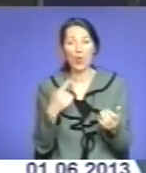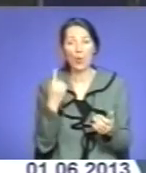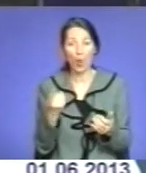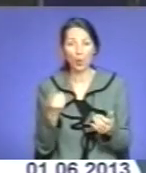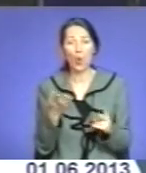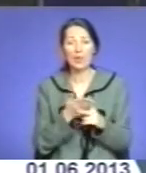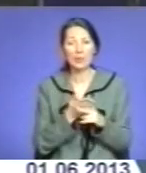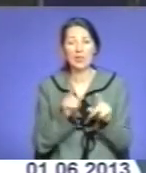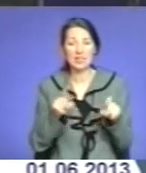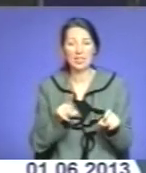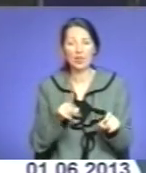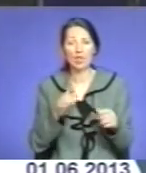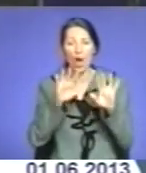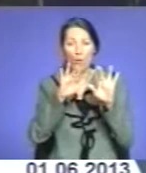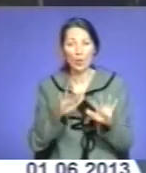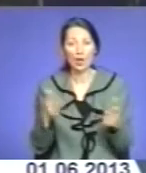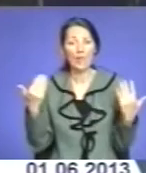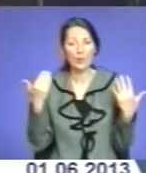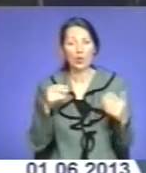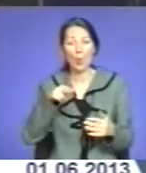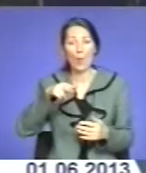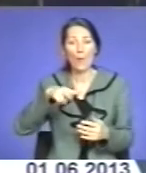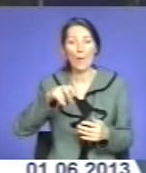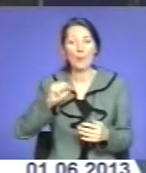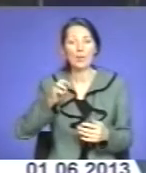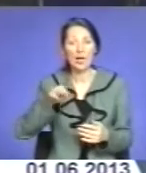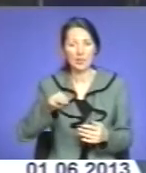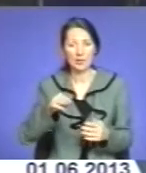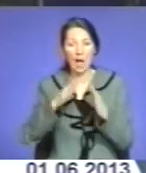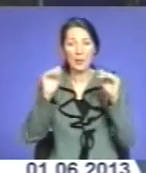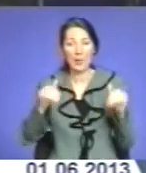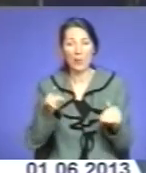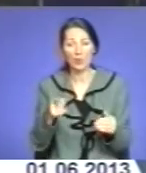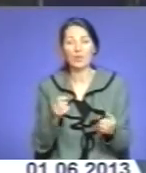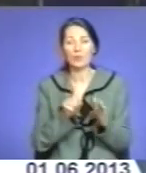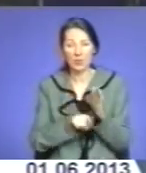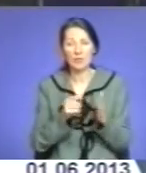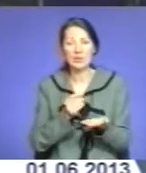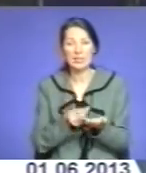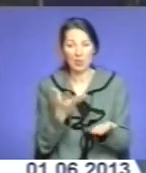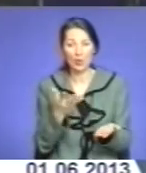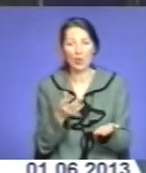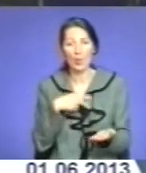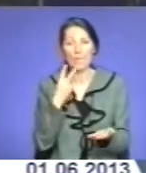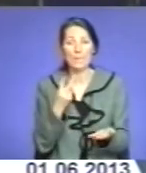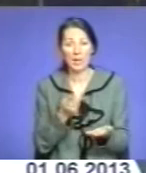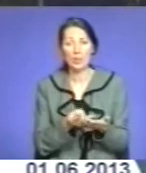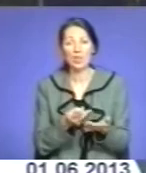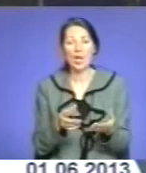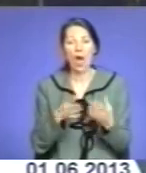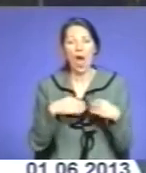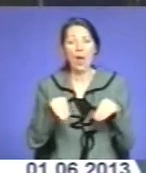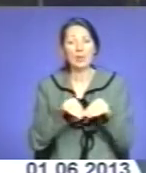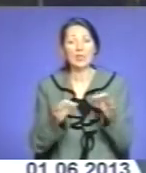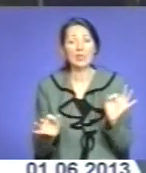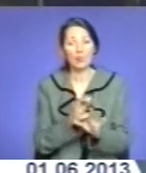сидінню за комп'ютером – відпочинок у пластовому таборі. Він доступний за ціною, передбачає єднання з природою. Детальніше